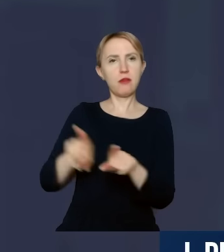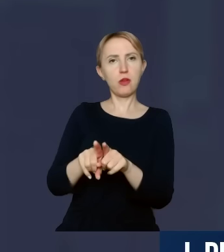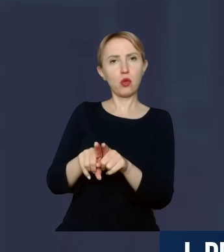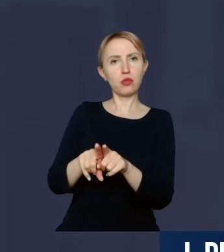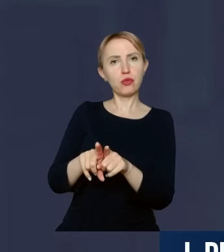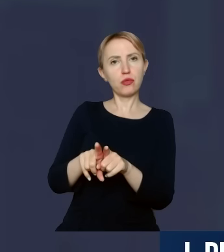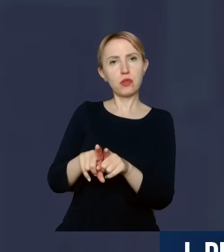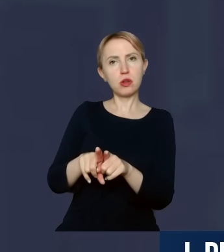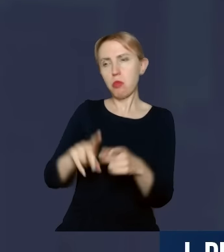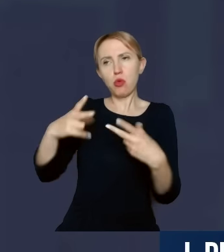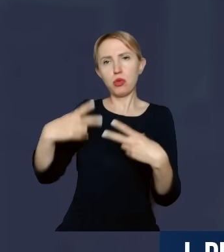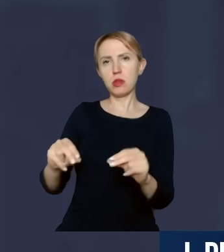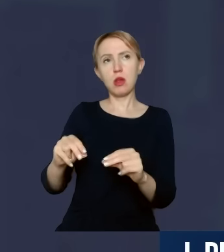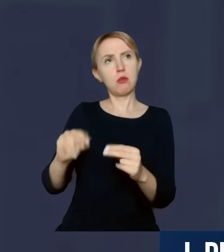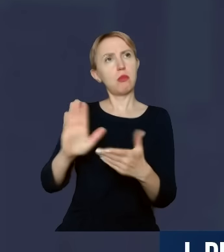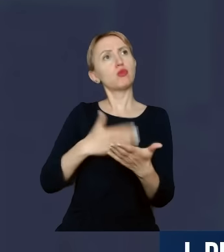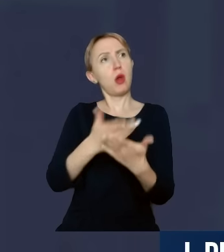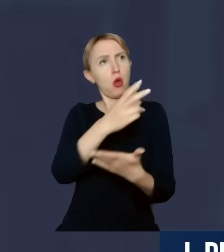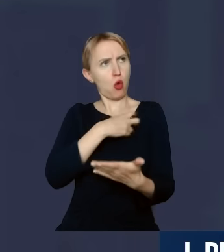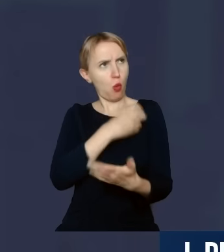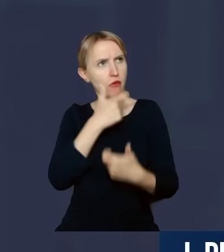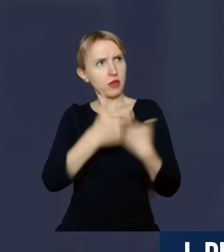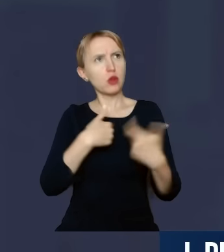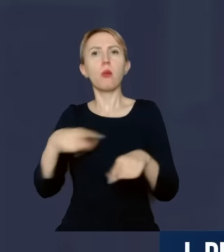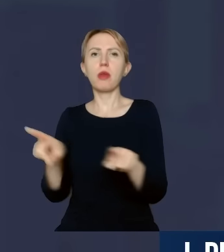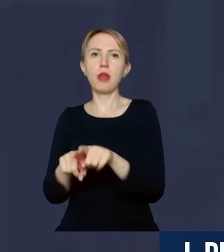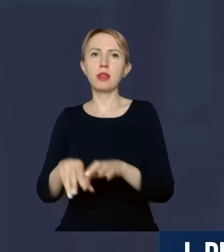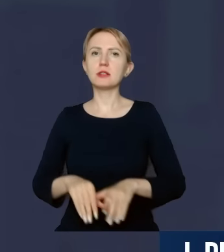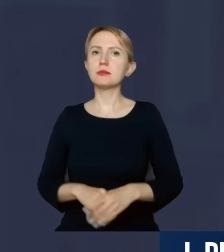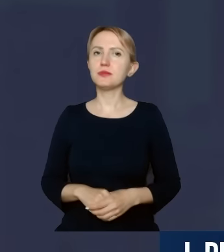prostu nie, no przykład idzie z góry, można tak robić. No to